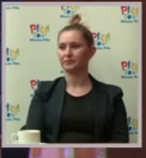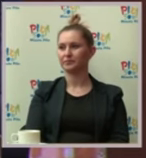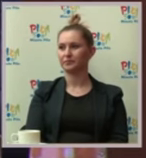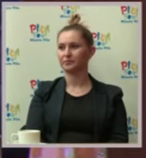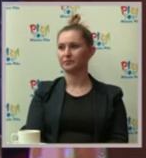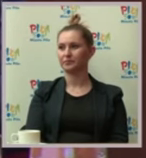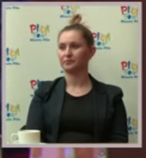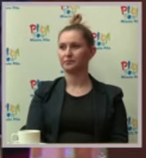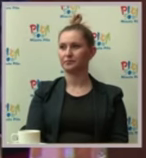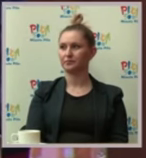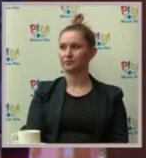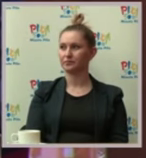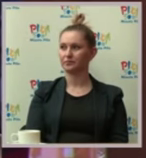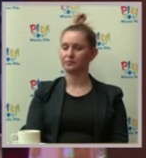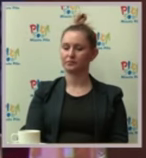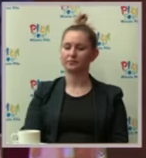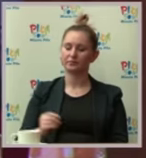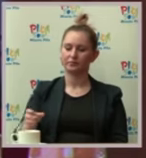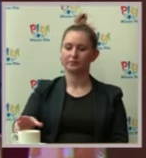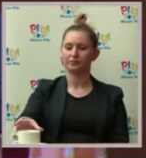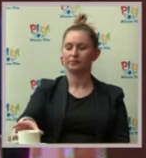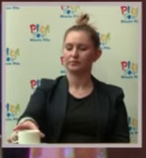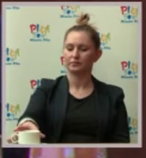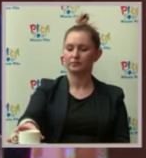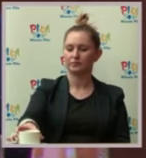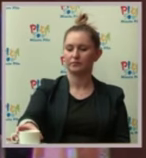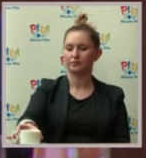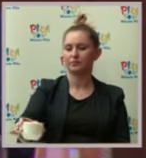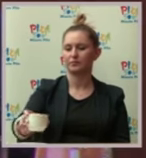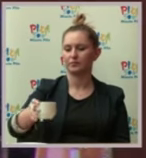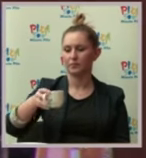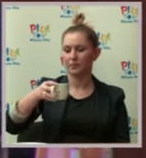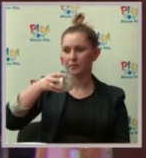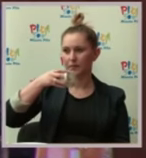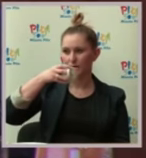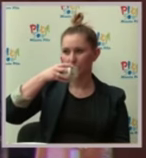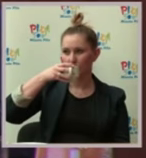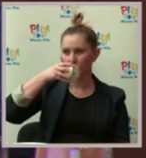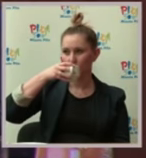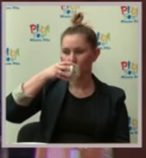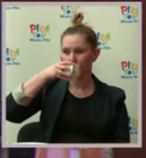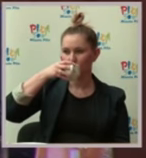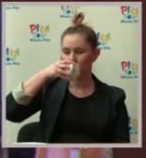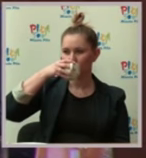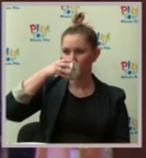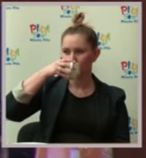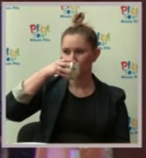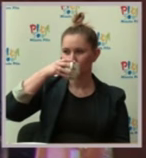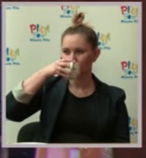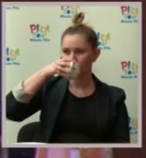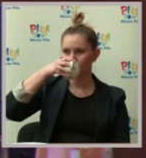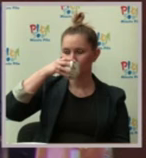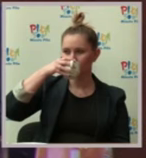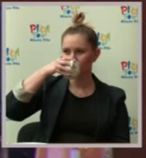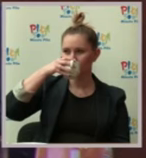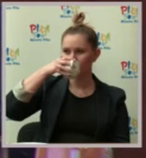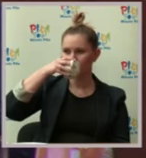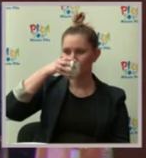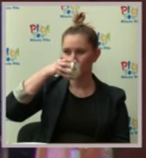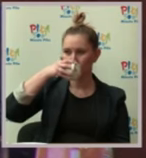według projektu, który był przedstawiony. Tam było przedstawione, że możemy nawet 50%